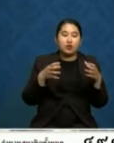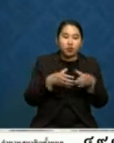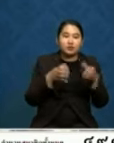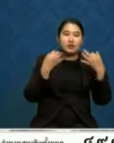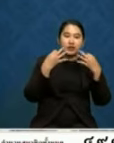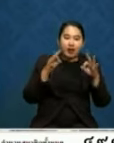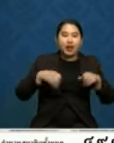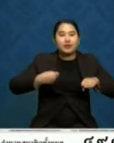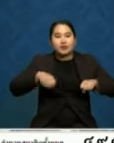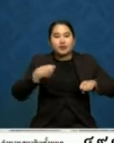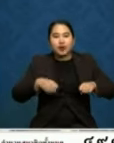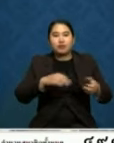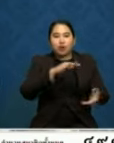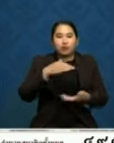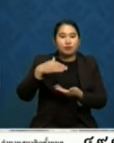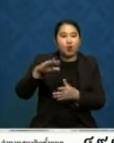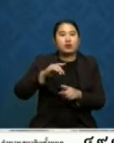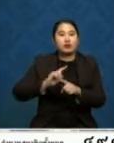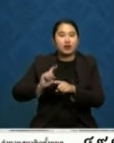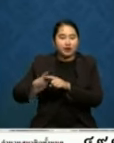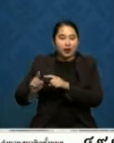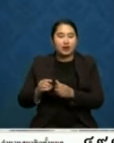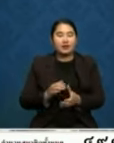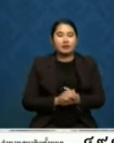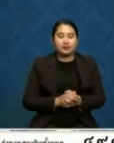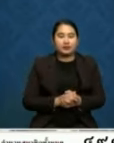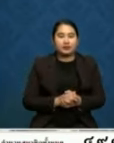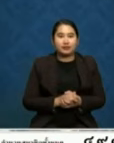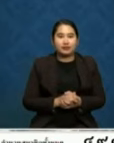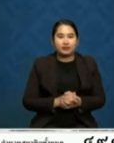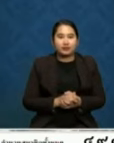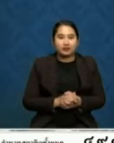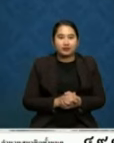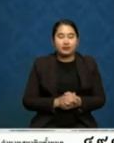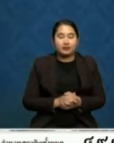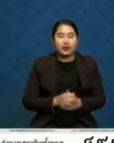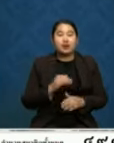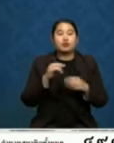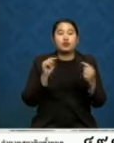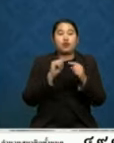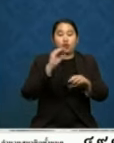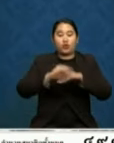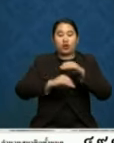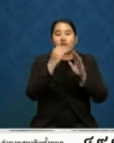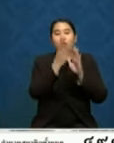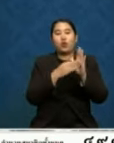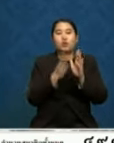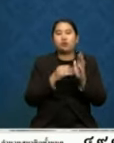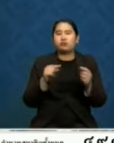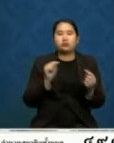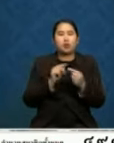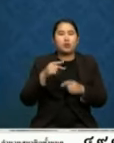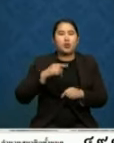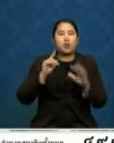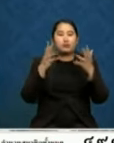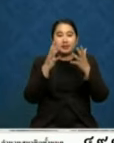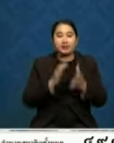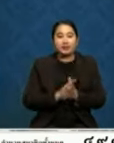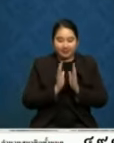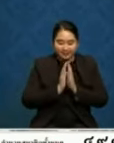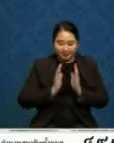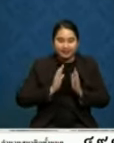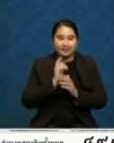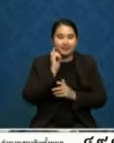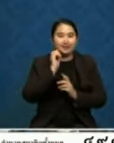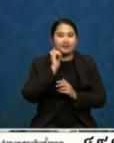ไรเดอร์นะครับหรืออาชีพอื่นๆนะครับที่ดีกว่าตั้งโครงการอบรมที่ไม่ได้ตอบโจทย์วัตถุประสงค์เลยขอบคุณครับท่